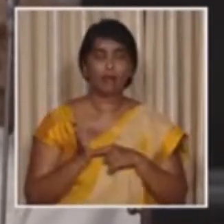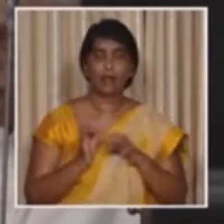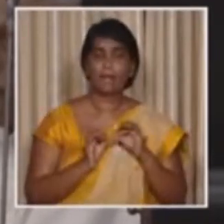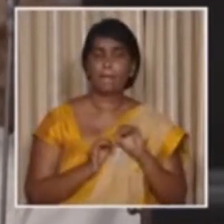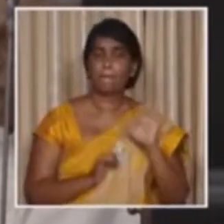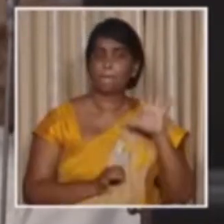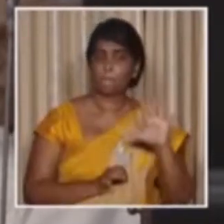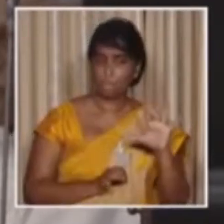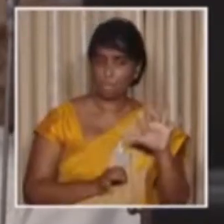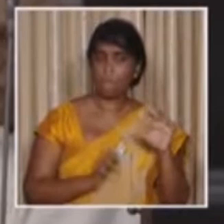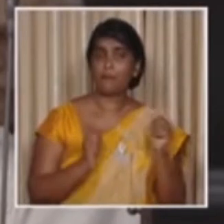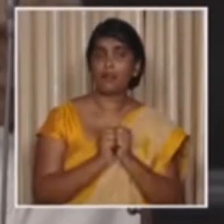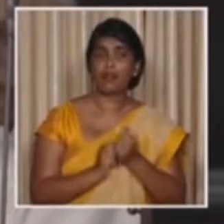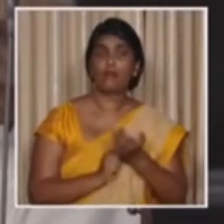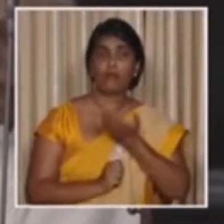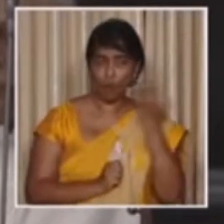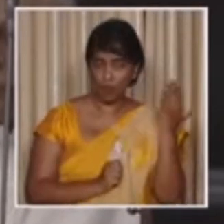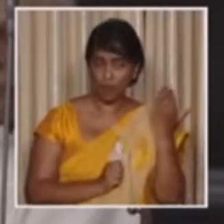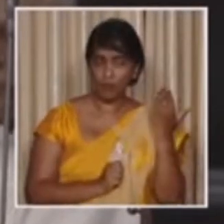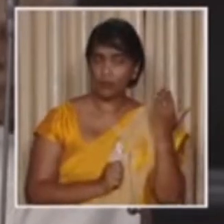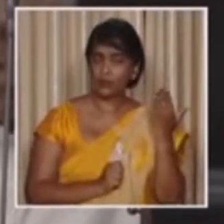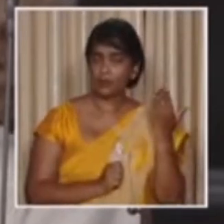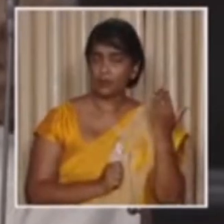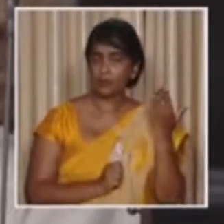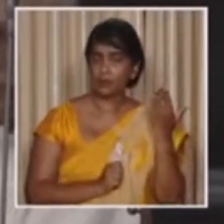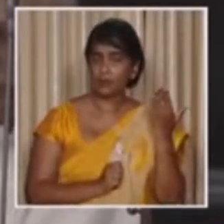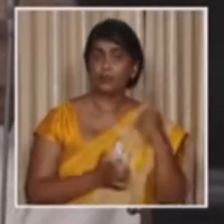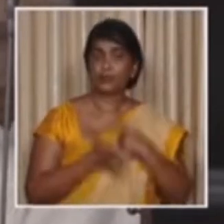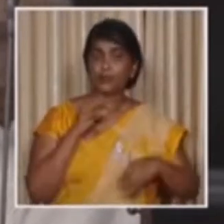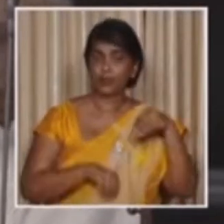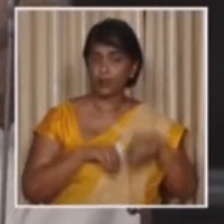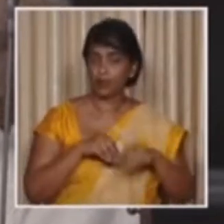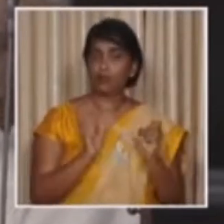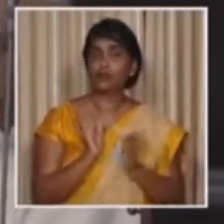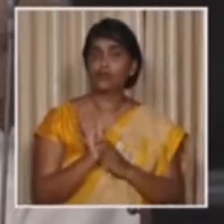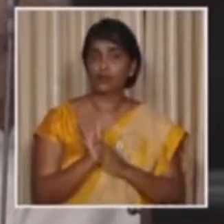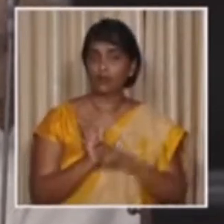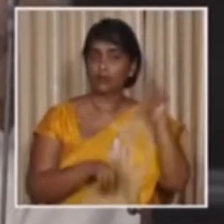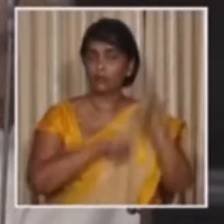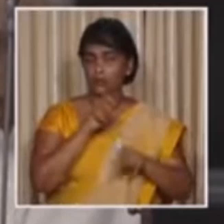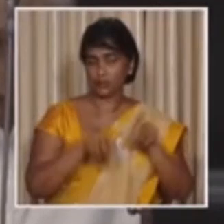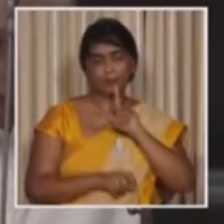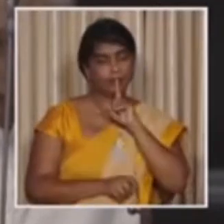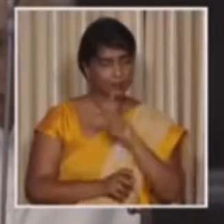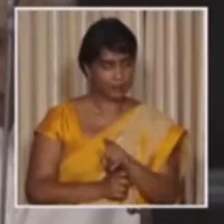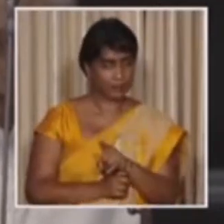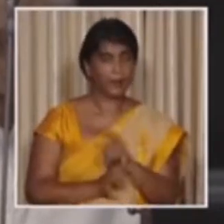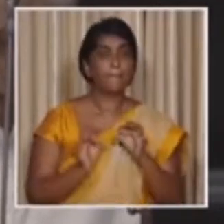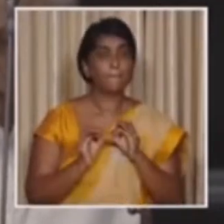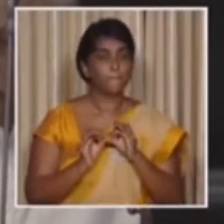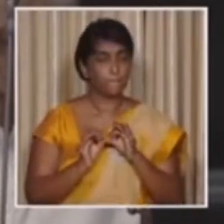බිලියන 5කින් කරන්න පුළුවන් කියලා මේ මැතිවරණ කොමිසමේ නිලධාරියෙක් කියනවා.